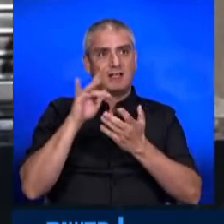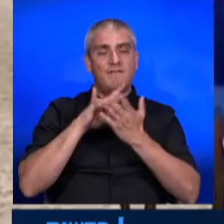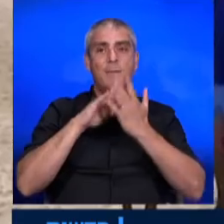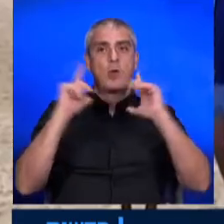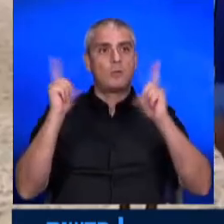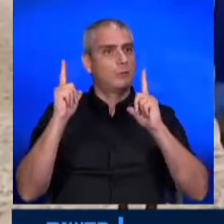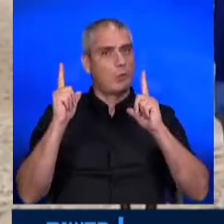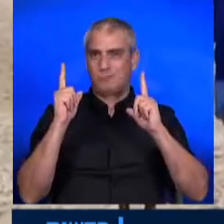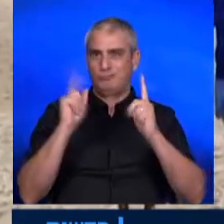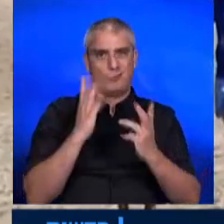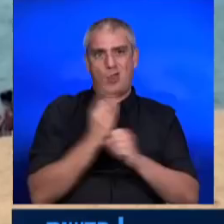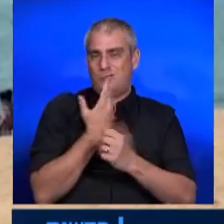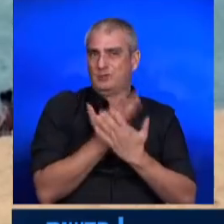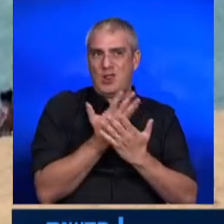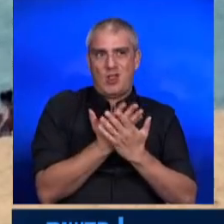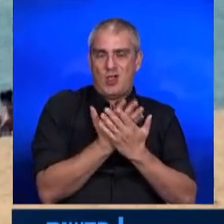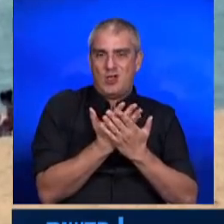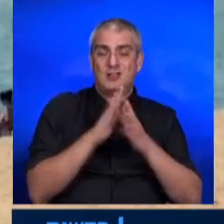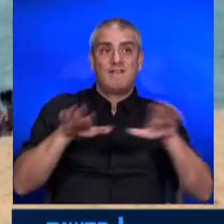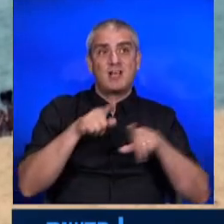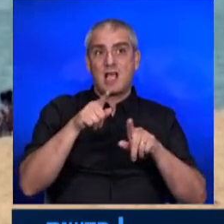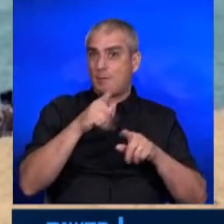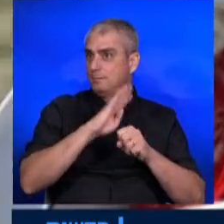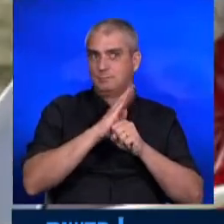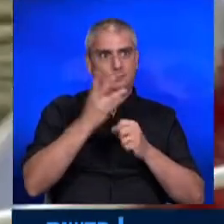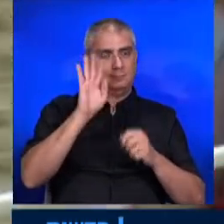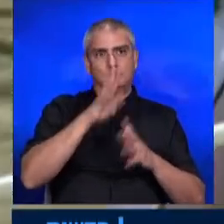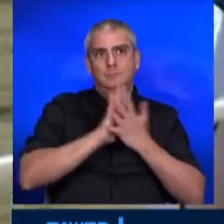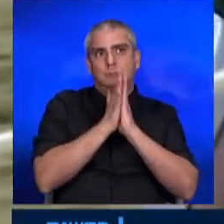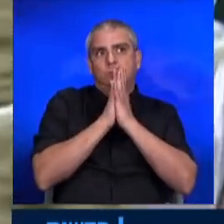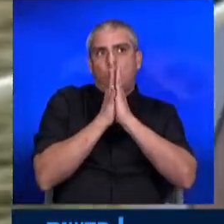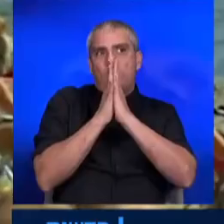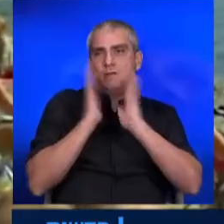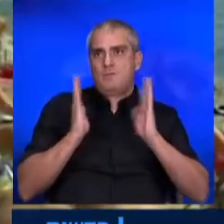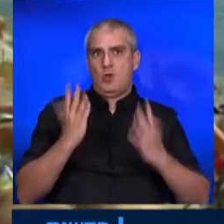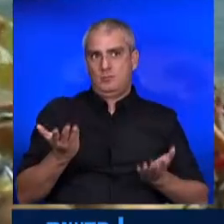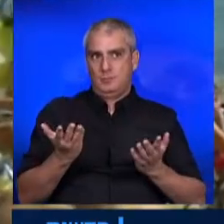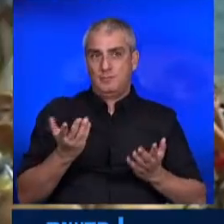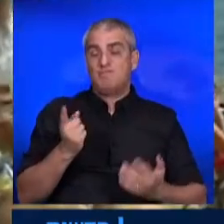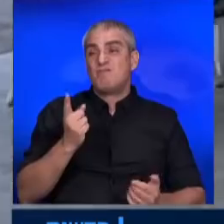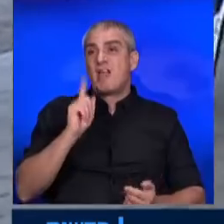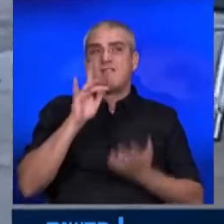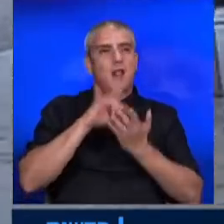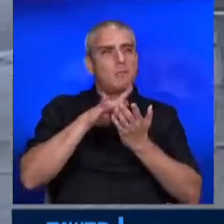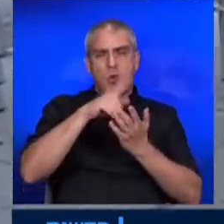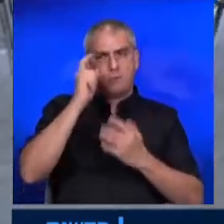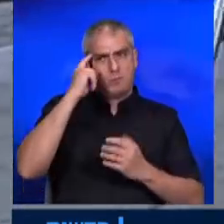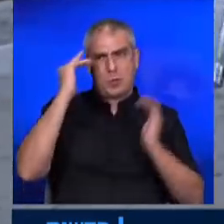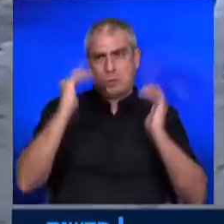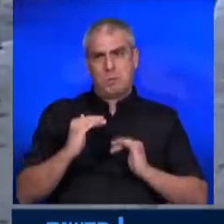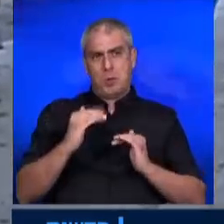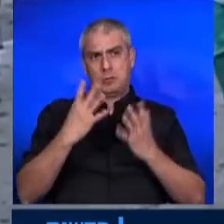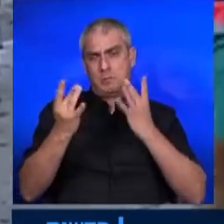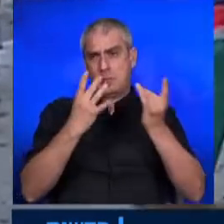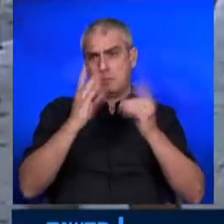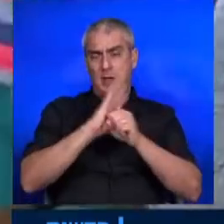את עצמן, וחופי הים בברצלונה נותרו צפופים. אבל נראה שהמקומיים מודאגים פחות מהנדבקים בקורונה